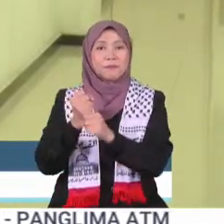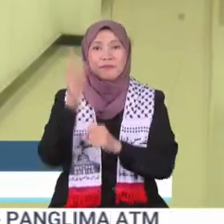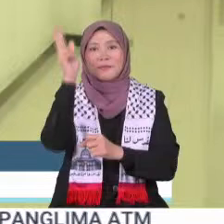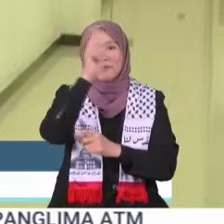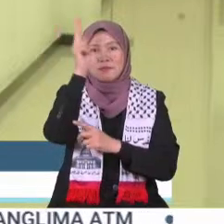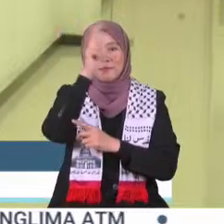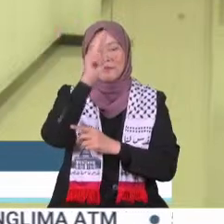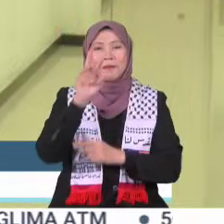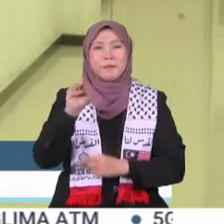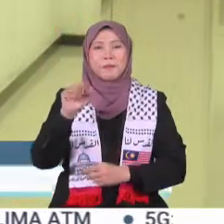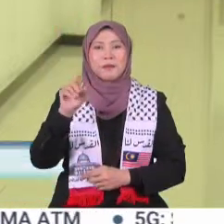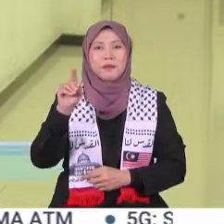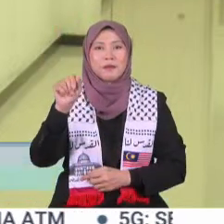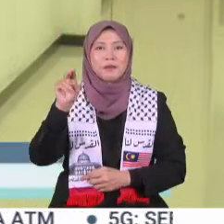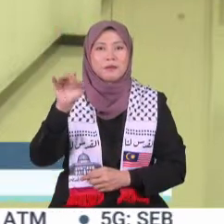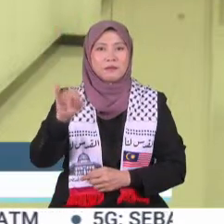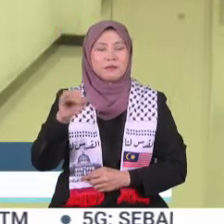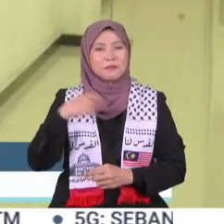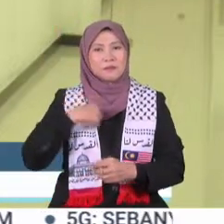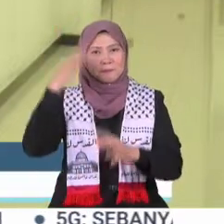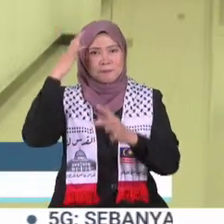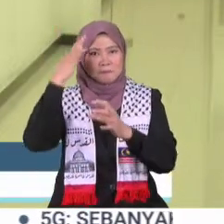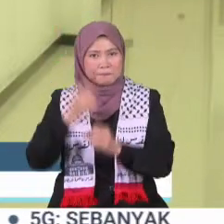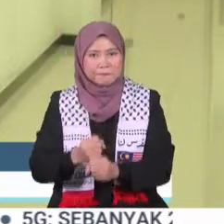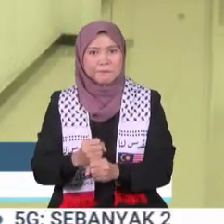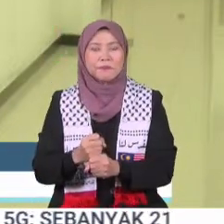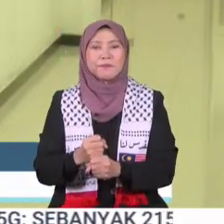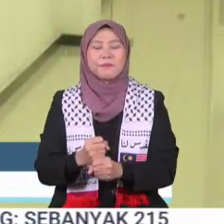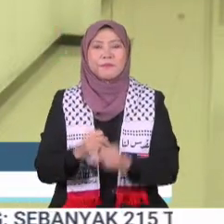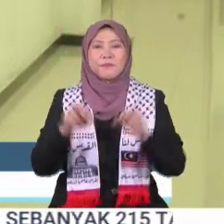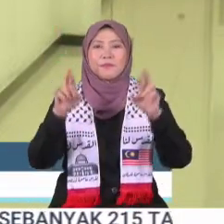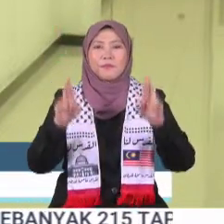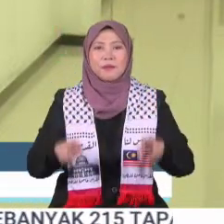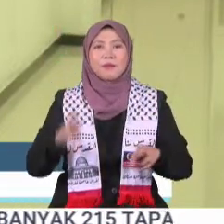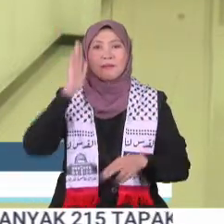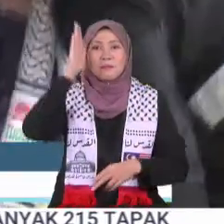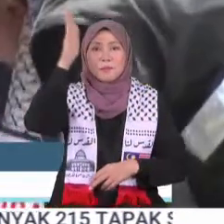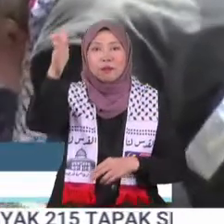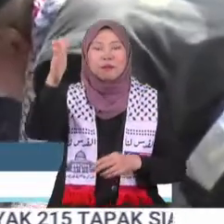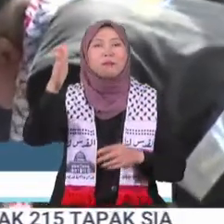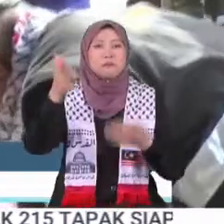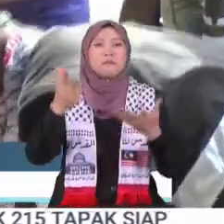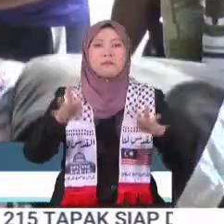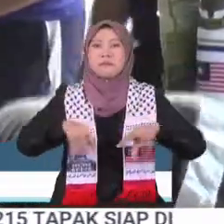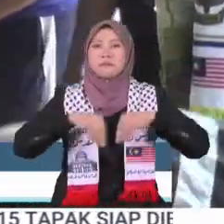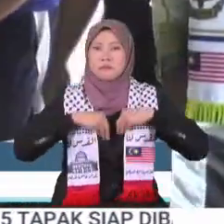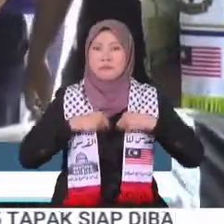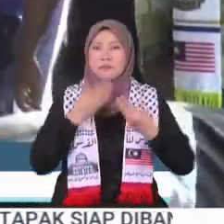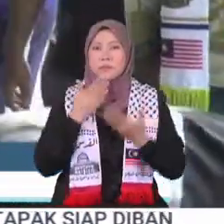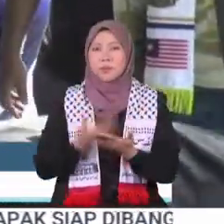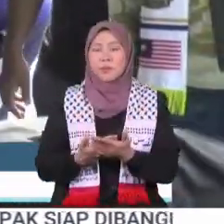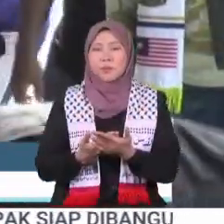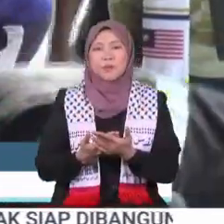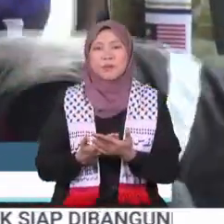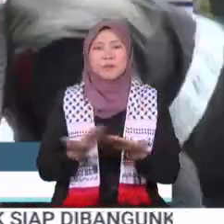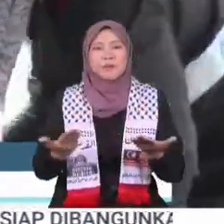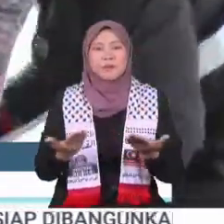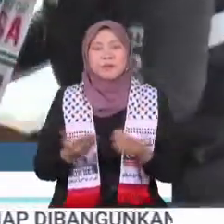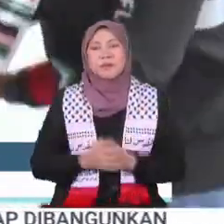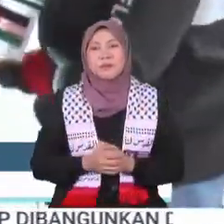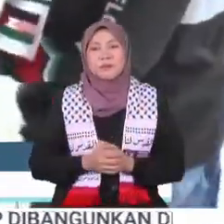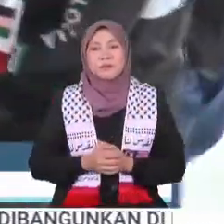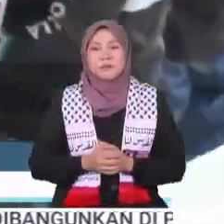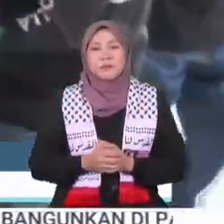kerajaan Madani ini, maka saya yakin dan percaya rakyat pada masa akan datang dia akan menyambut dengan baiklah. Benda yang dibawakan benda yang